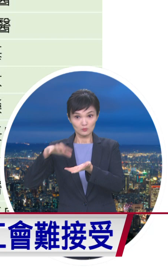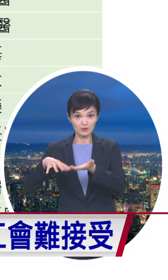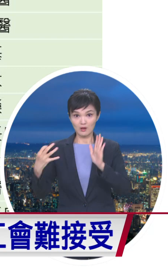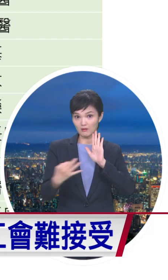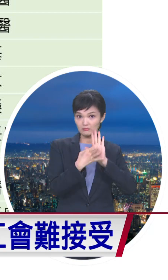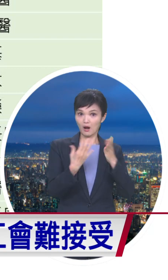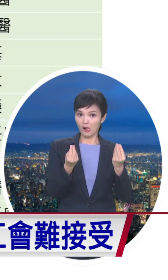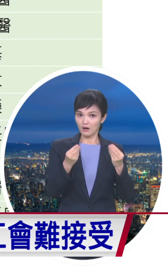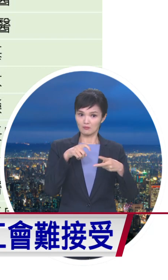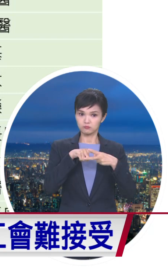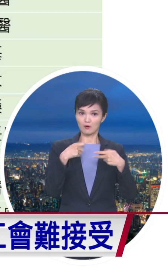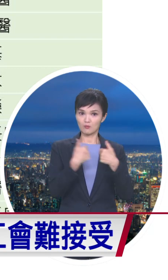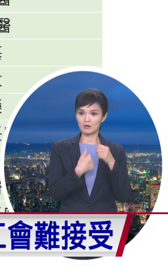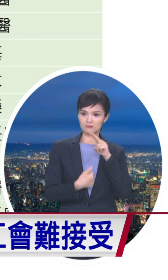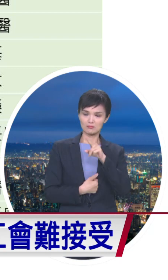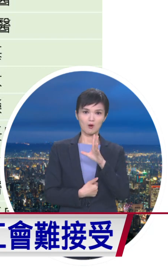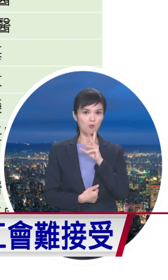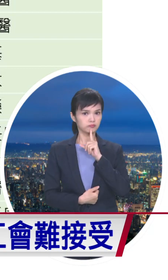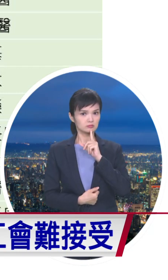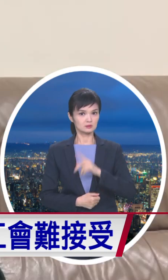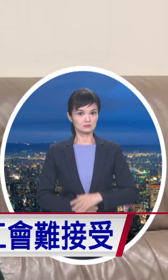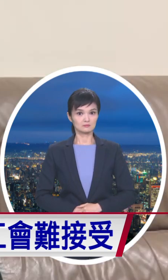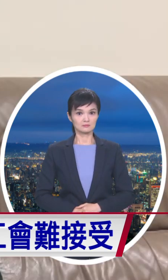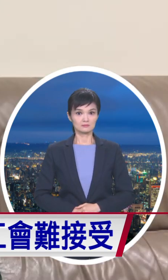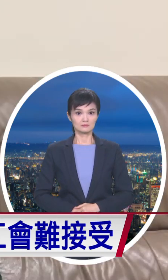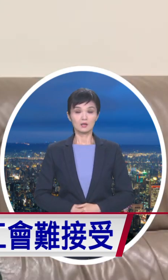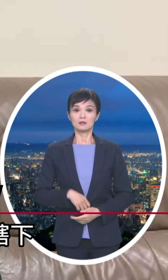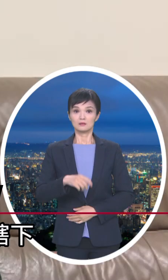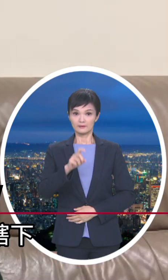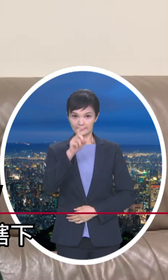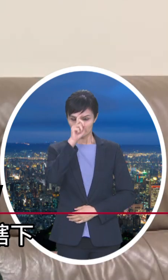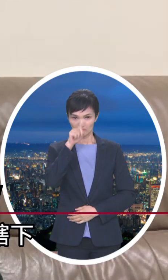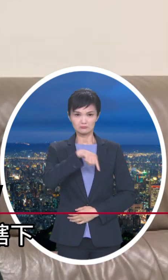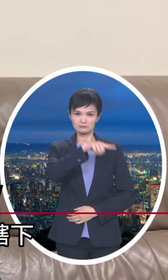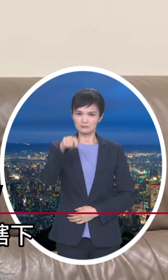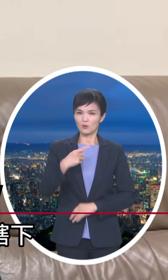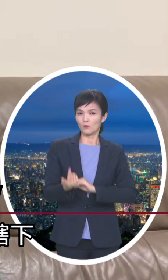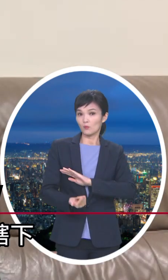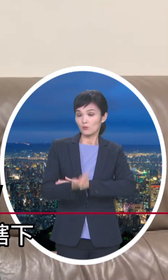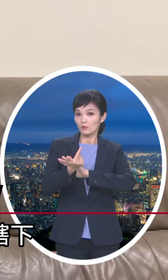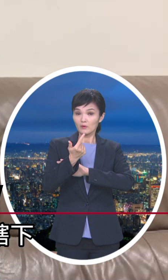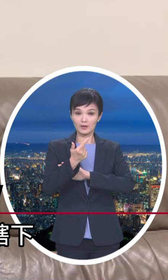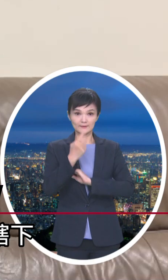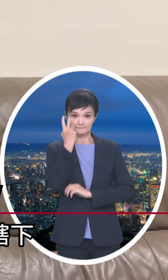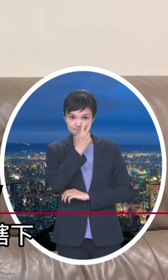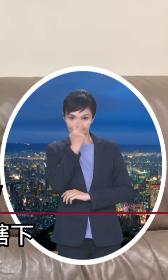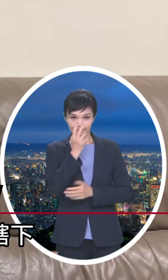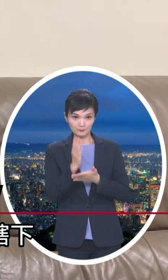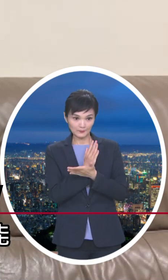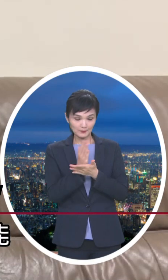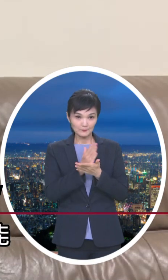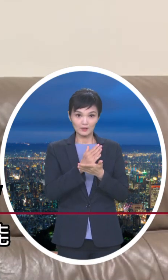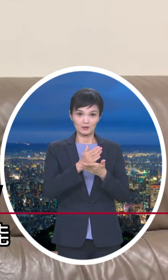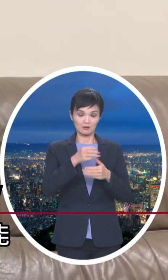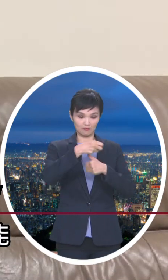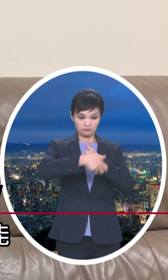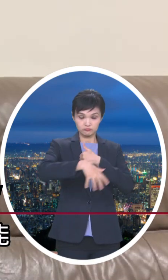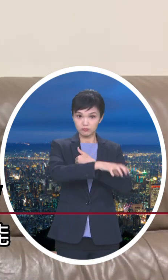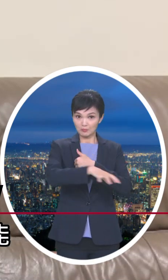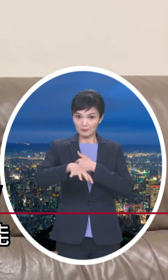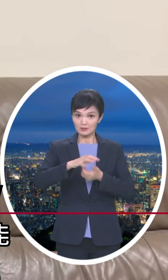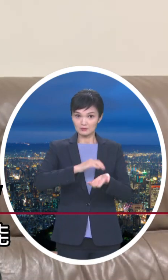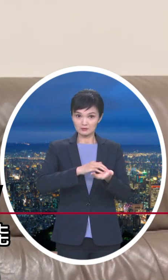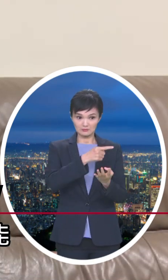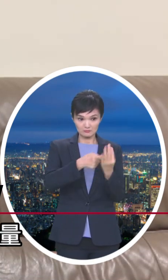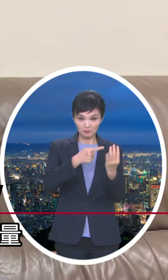在上面，因此工会感到非常不解。 希望你们能够尽快的盘点辖下各医疗院所的收治